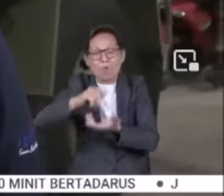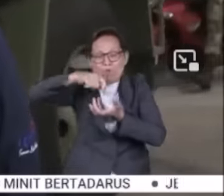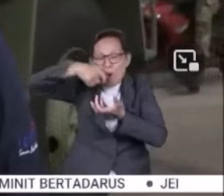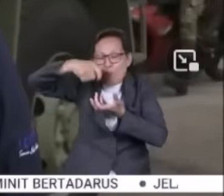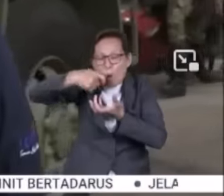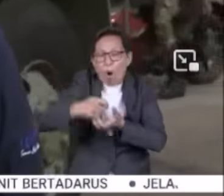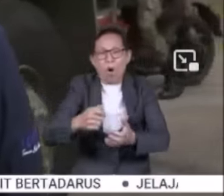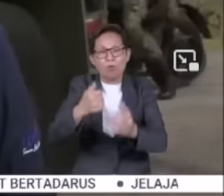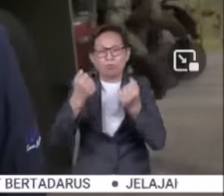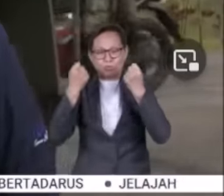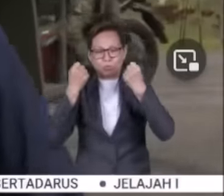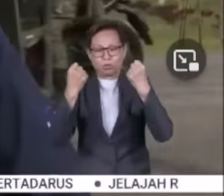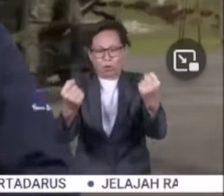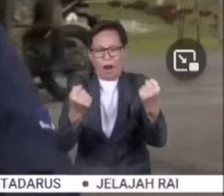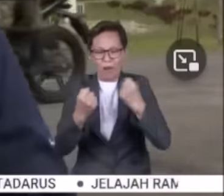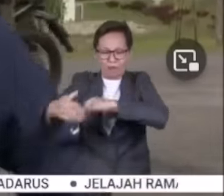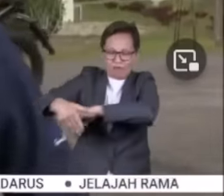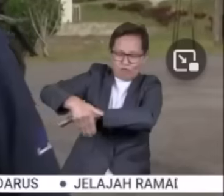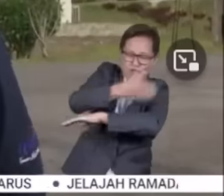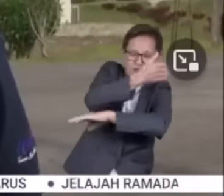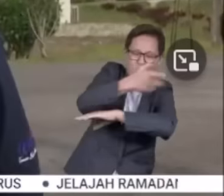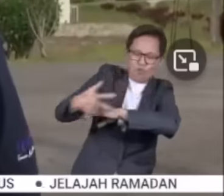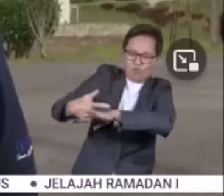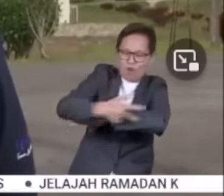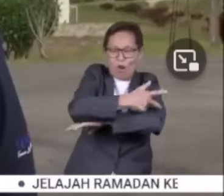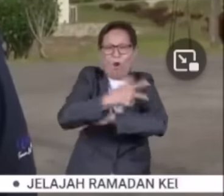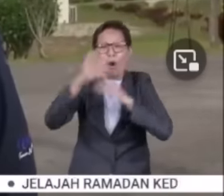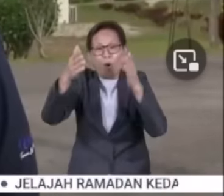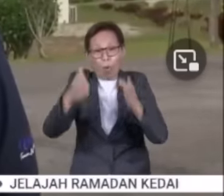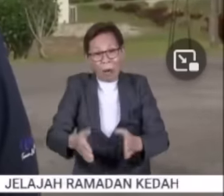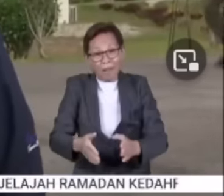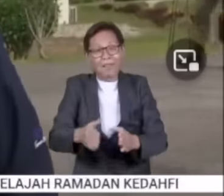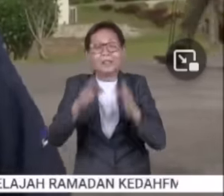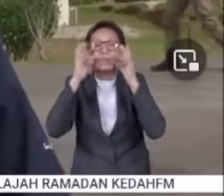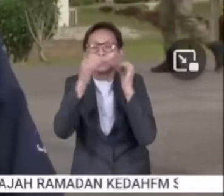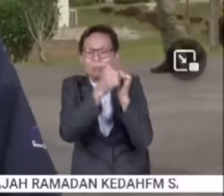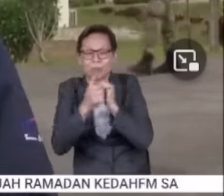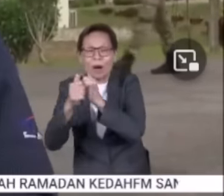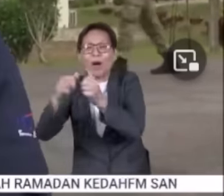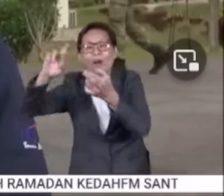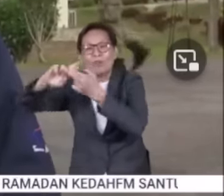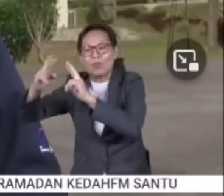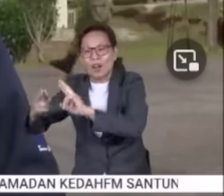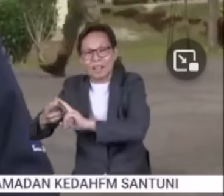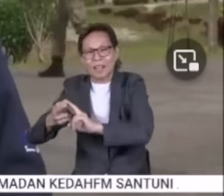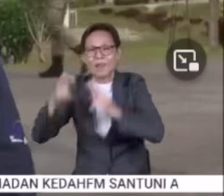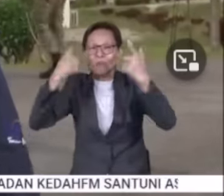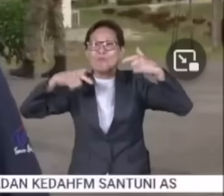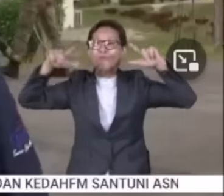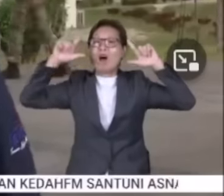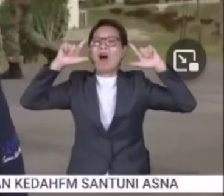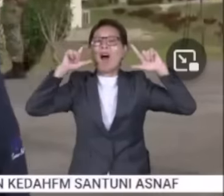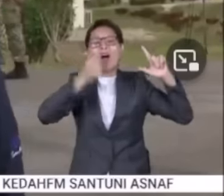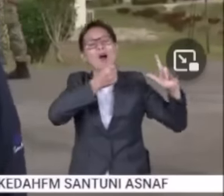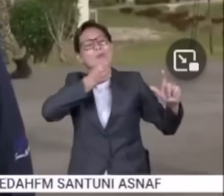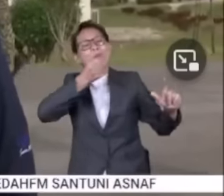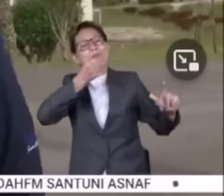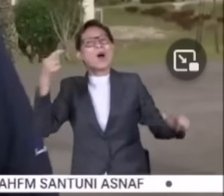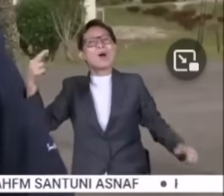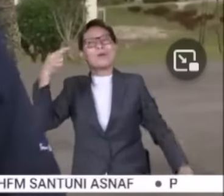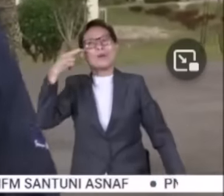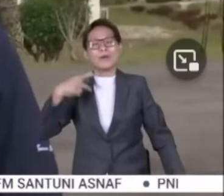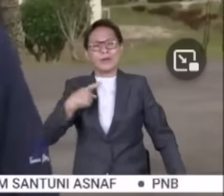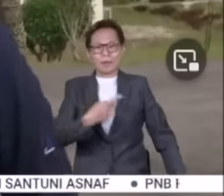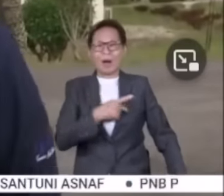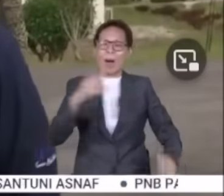di perkarangan RTM Kuching. Ambil kesempatan ini warga Kuching untuk bersama-sama dengan rakan selebriti penyampai radio kami.